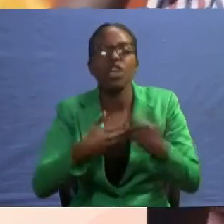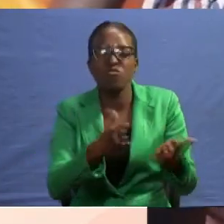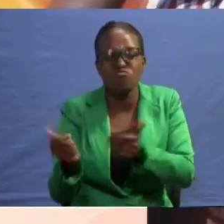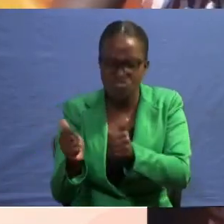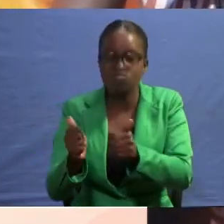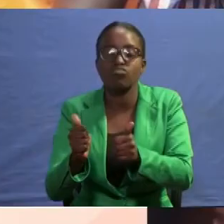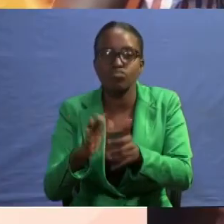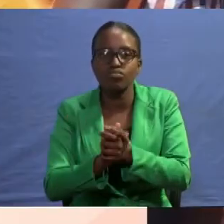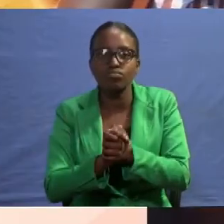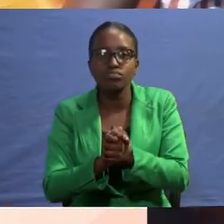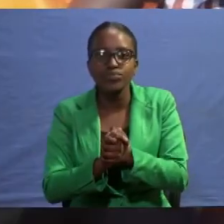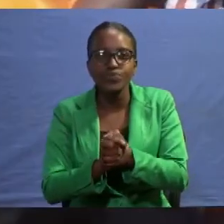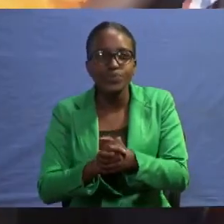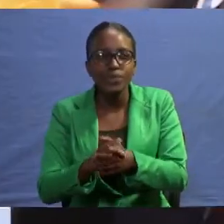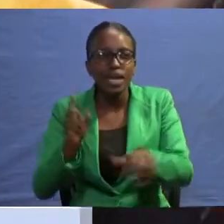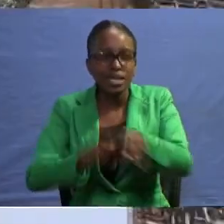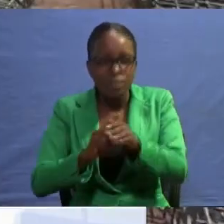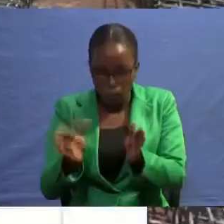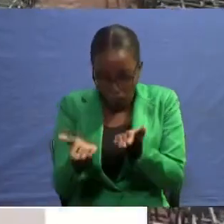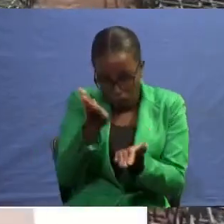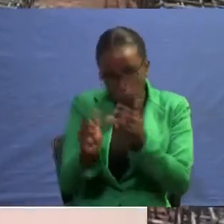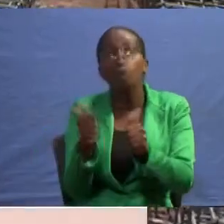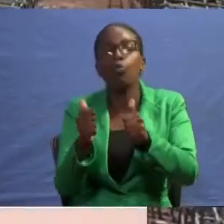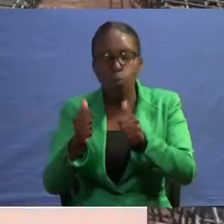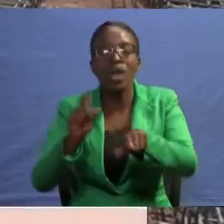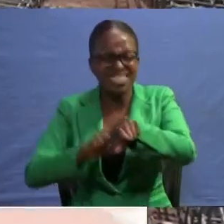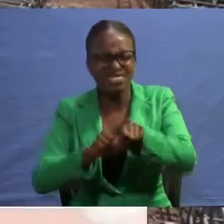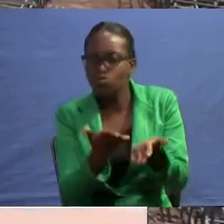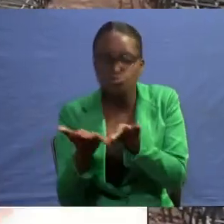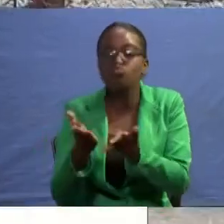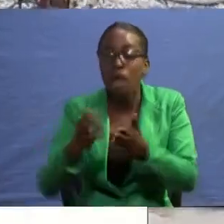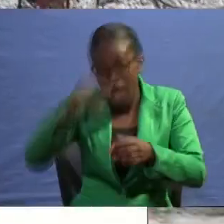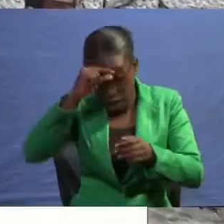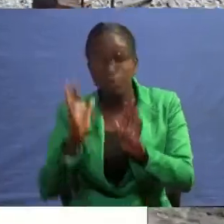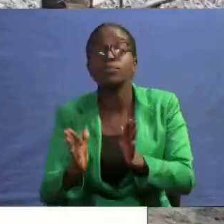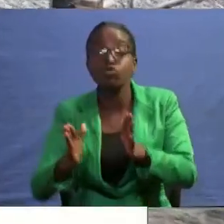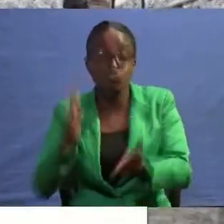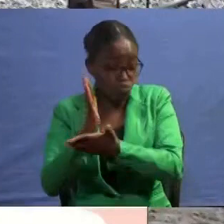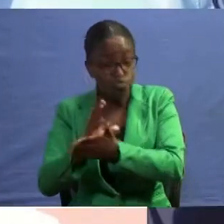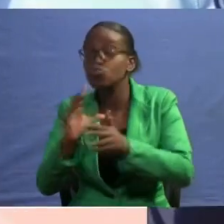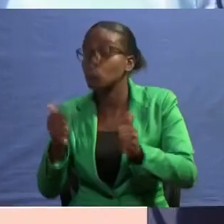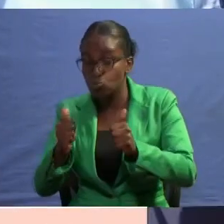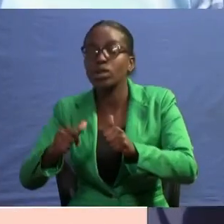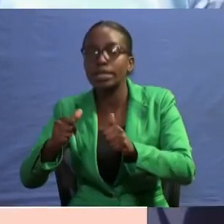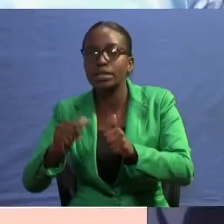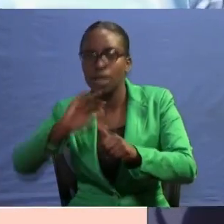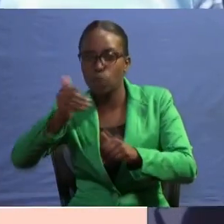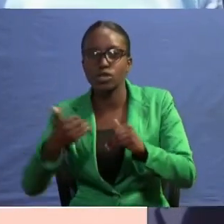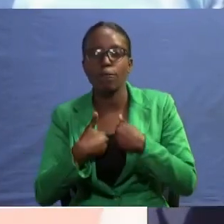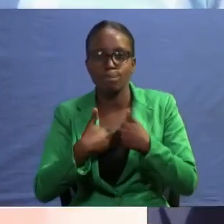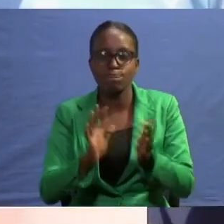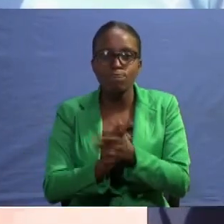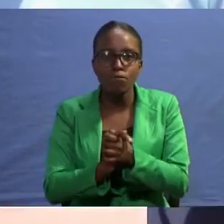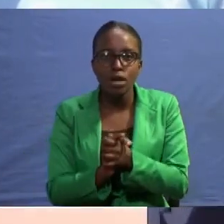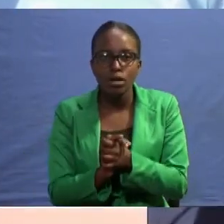wake. Kulingana na Mbarire, mradi huu unaendeshwa na serikali kuu kwa ushirikiano na ile ya kaunti. If